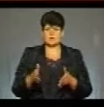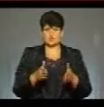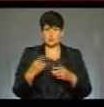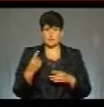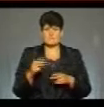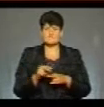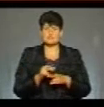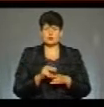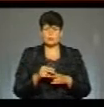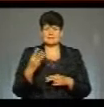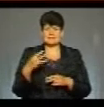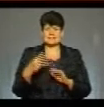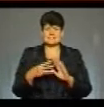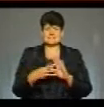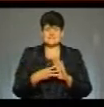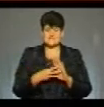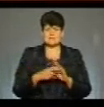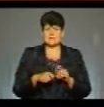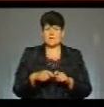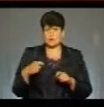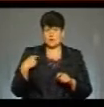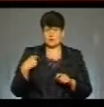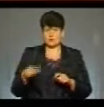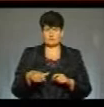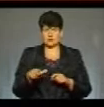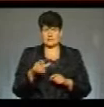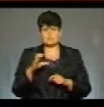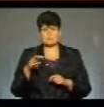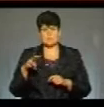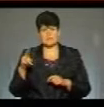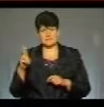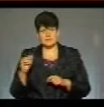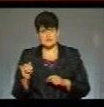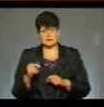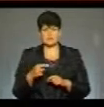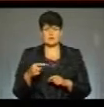області відремонтувати 38 кілометрів дороги від Смиківців до Гримайлова.